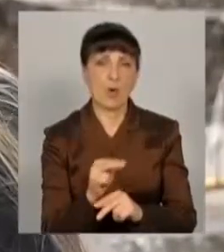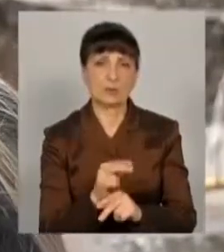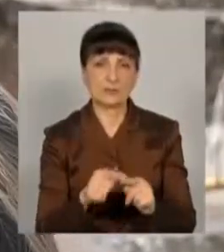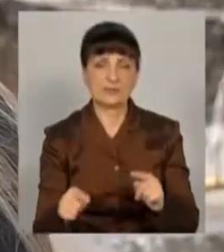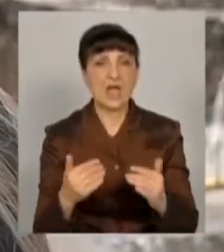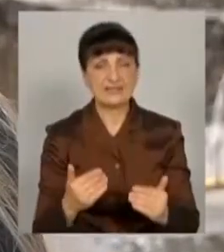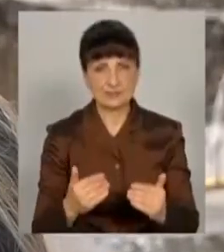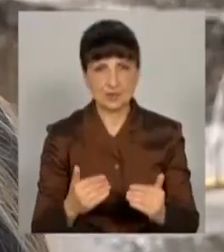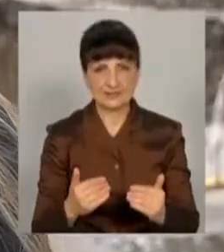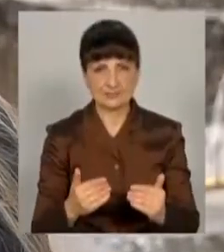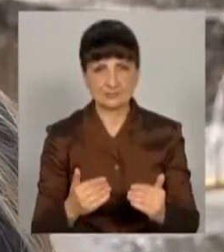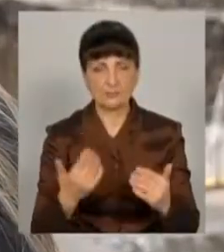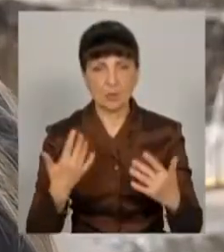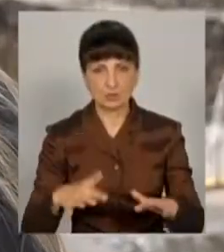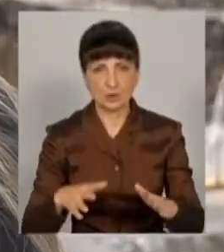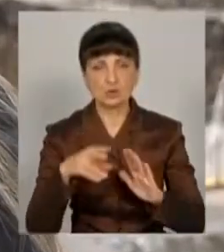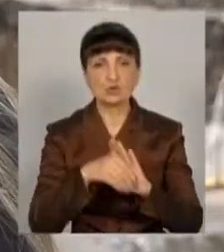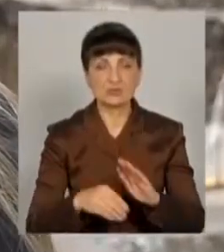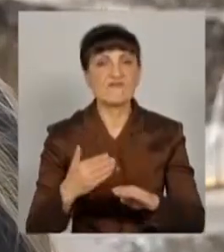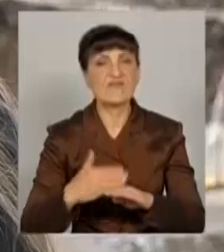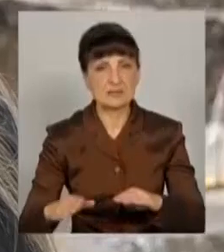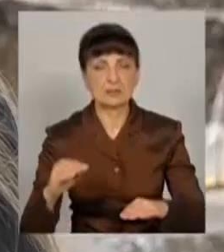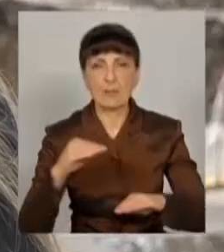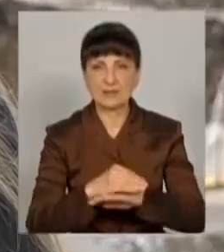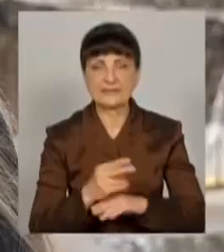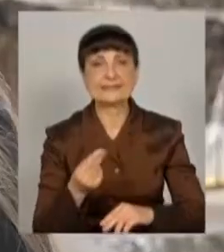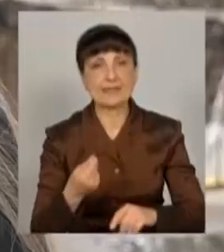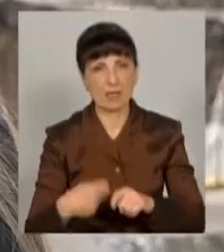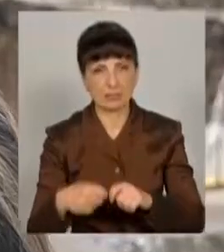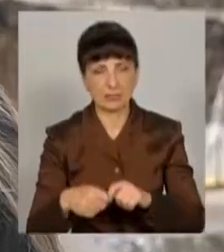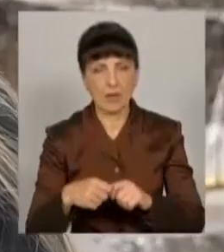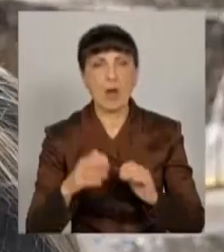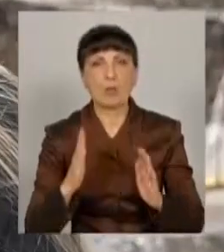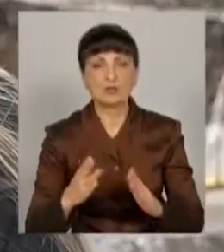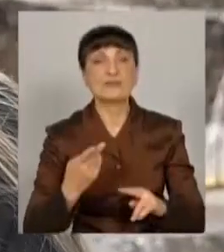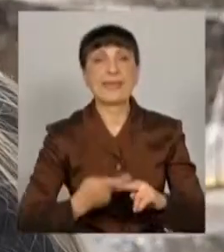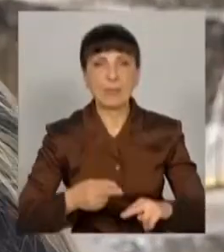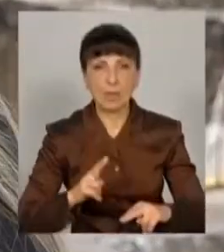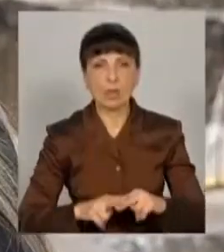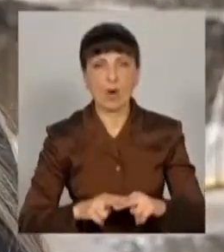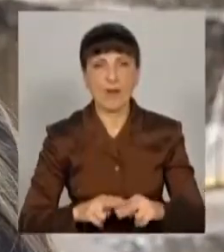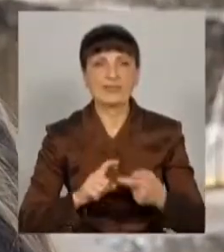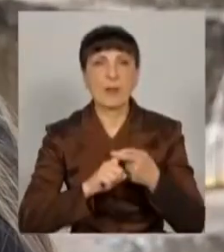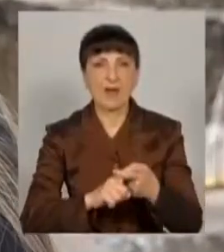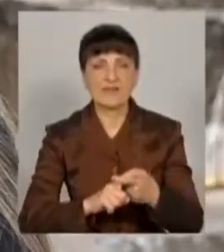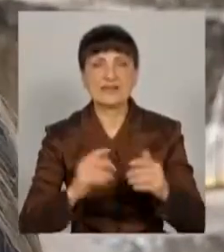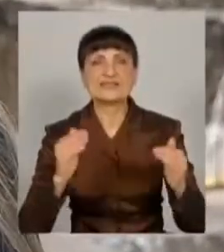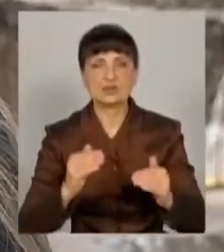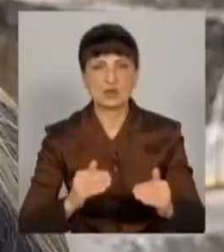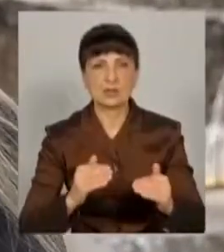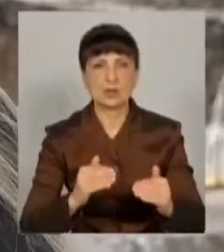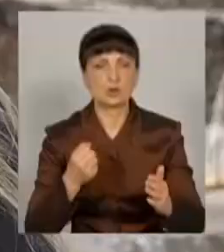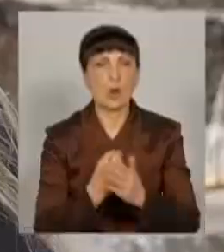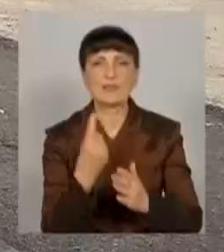то сейчас с учетом выделенных дополнительных инвестиций будет именно направлено на снижение износа